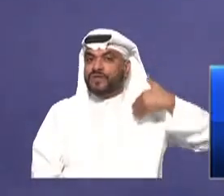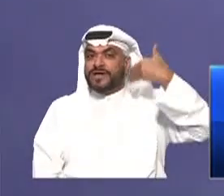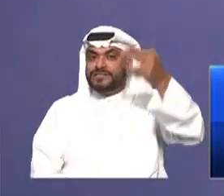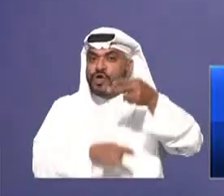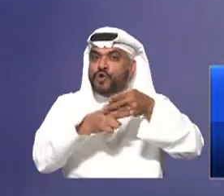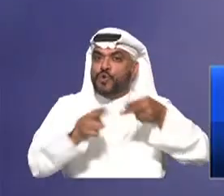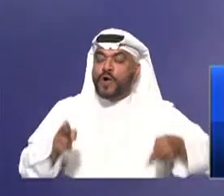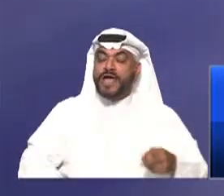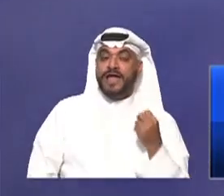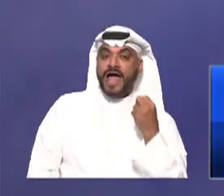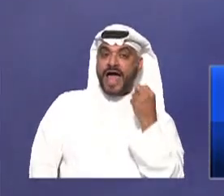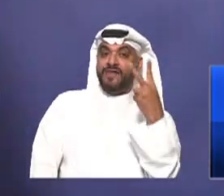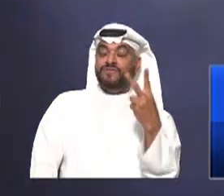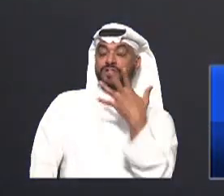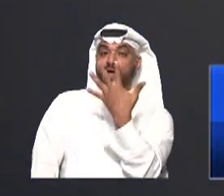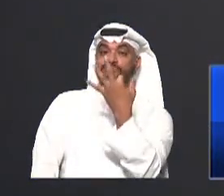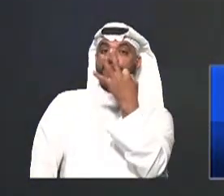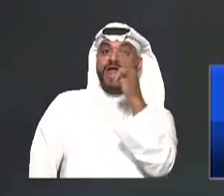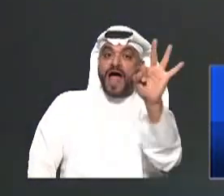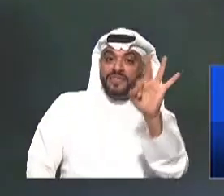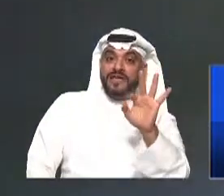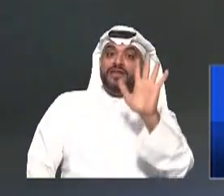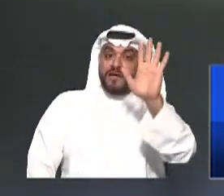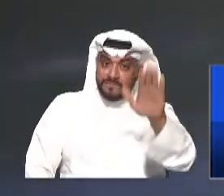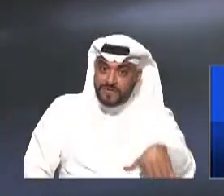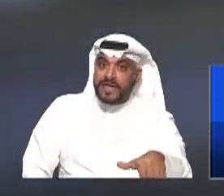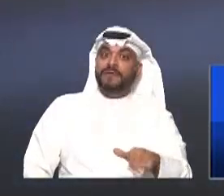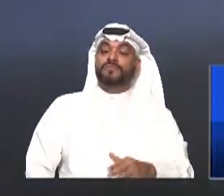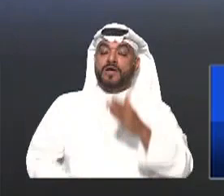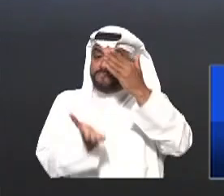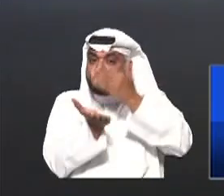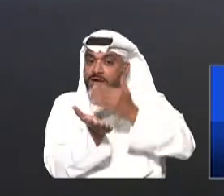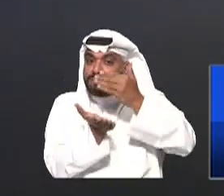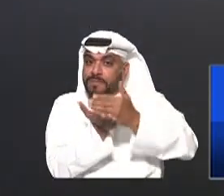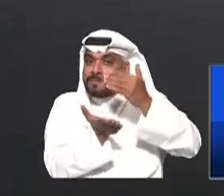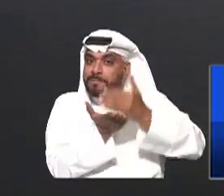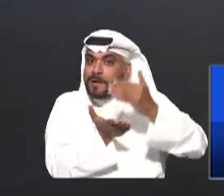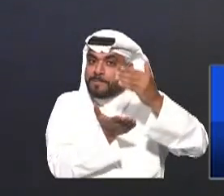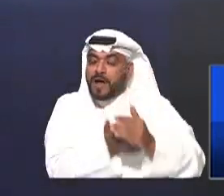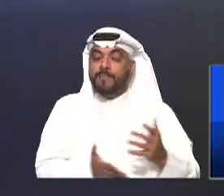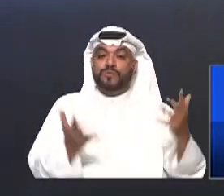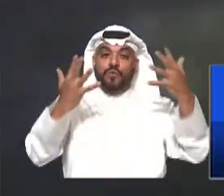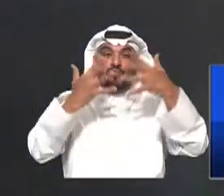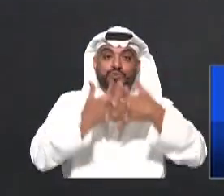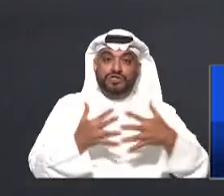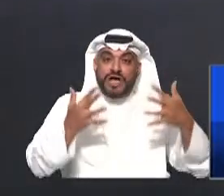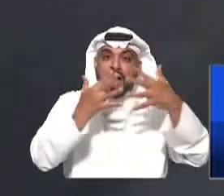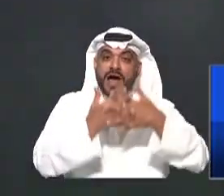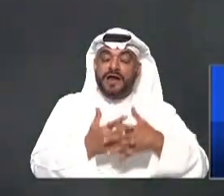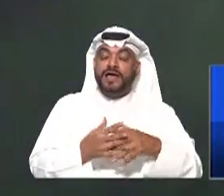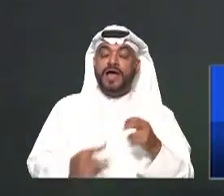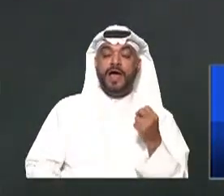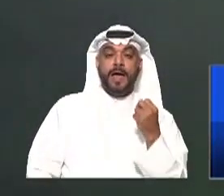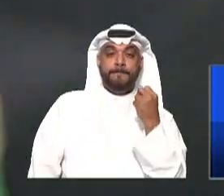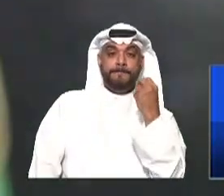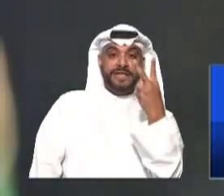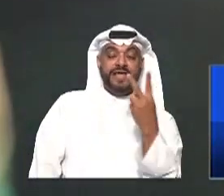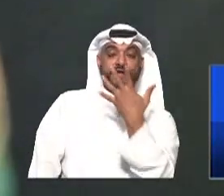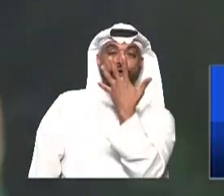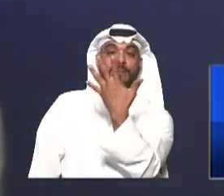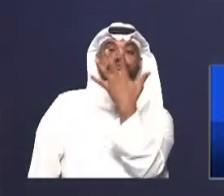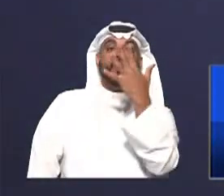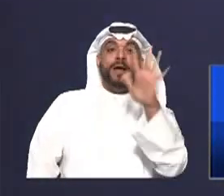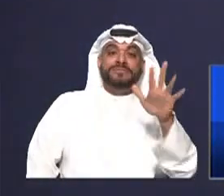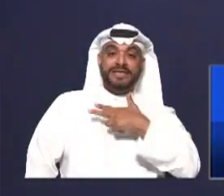بتقديم هذه الفقرات بكفاءات وطنية يعني طموحة ومشاركة أكثر من 255